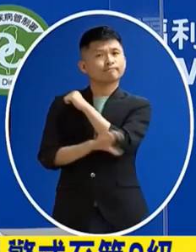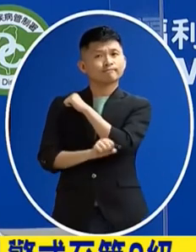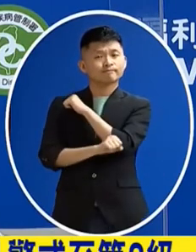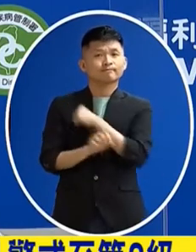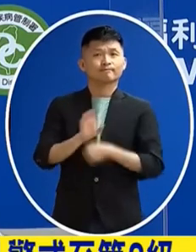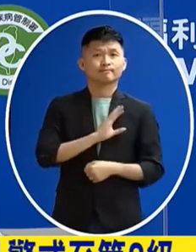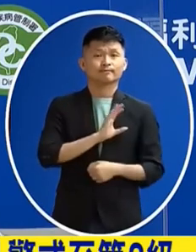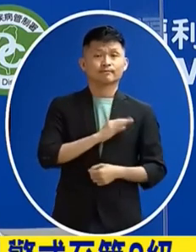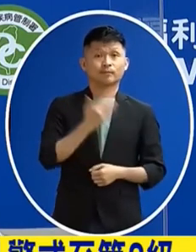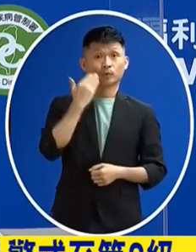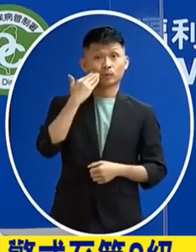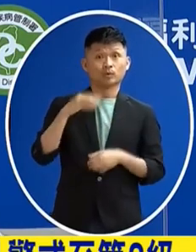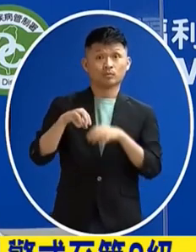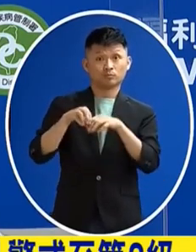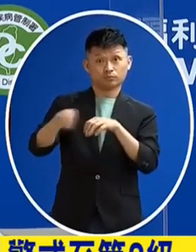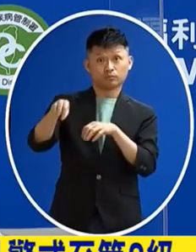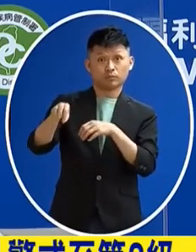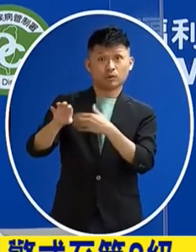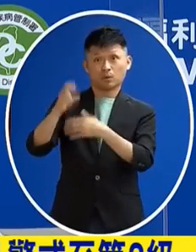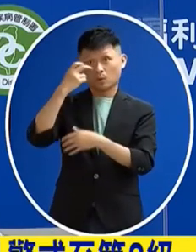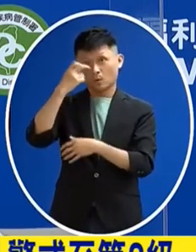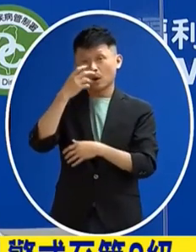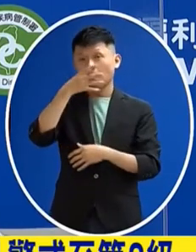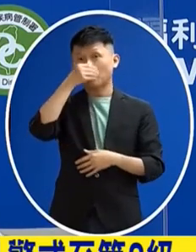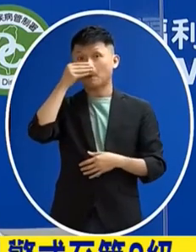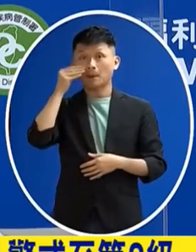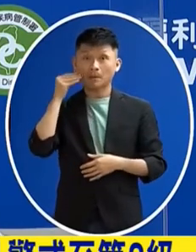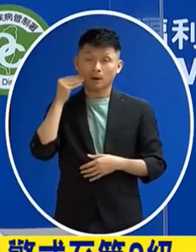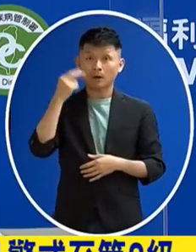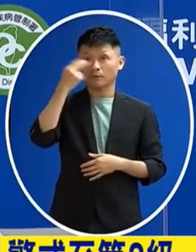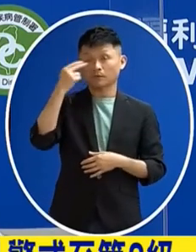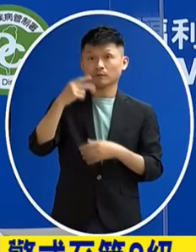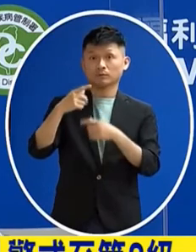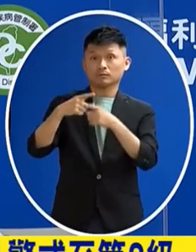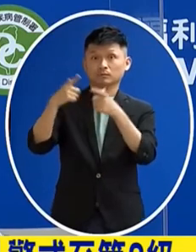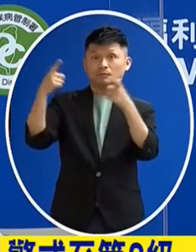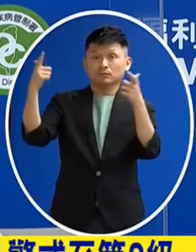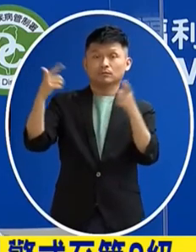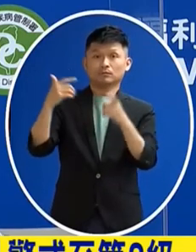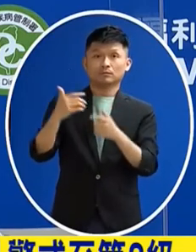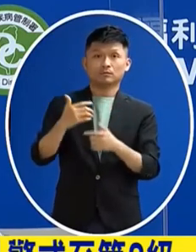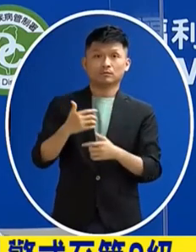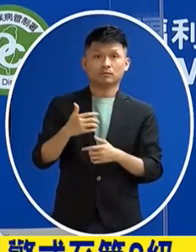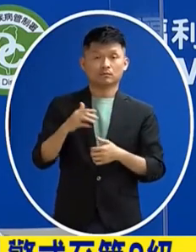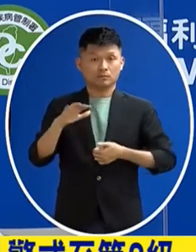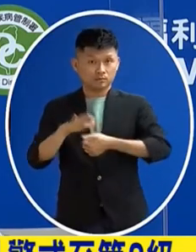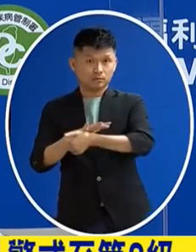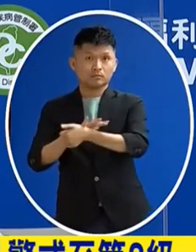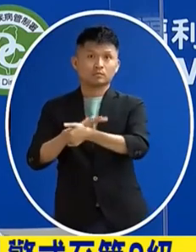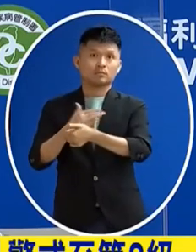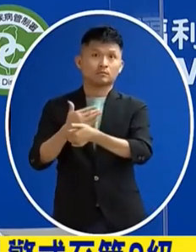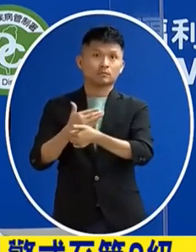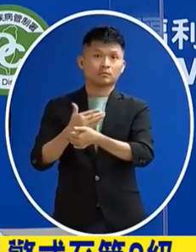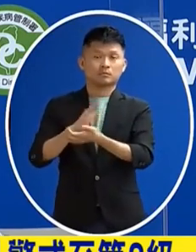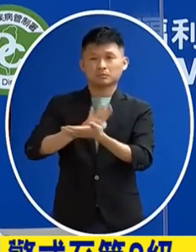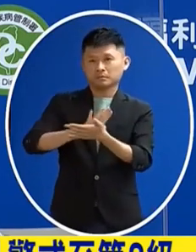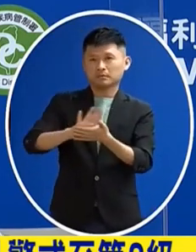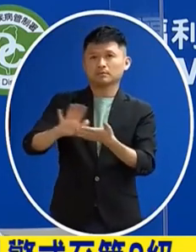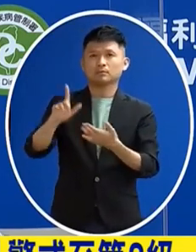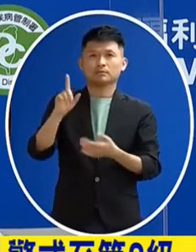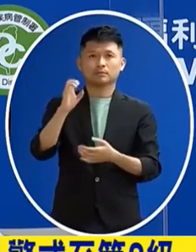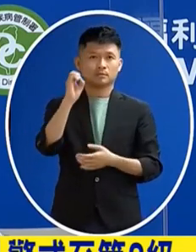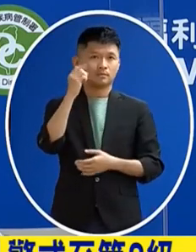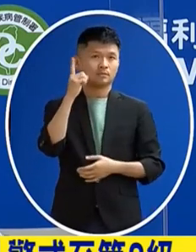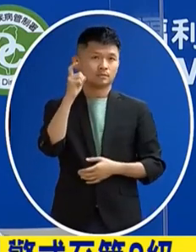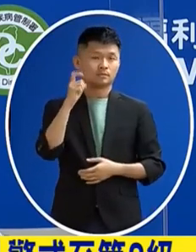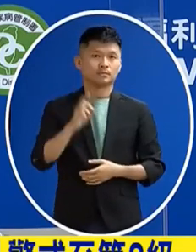哈，如果那个外站都没有办法管理好，那就不断的进入一个风险很高的区域，好，那永远都没有办法清零。